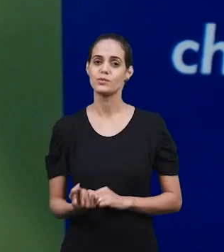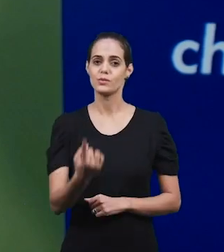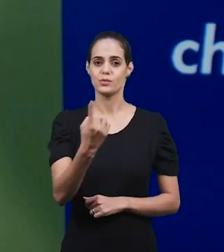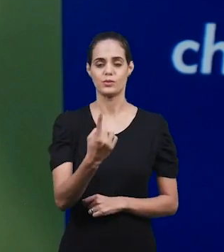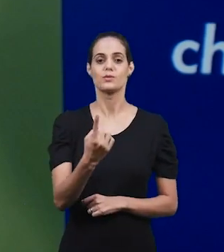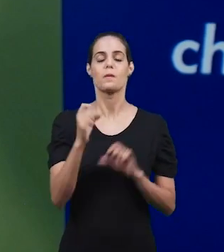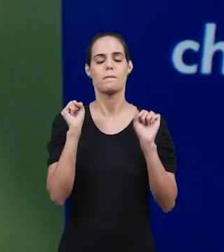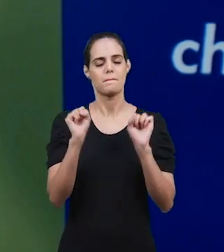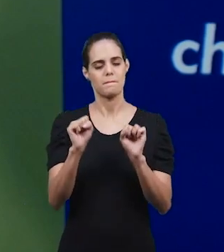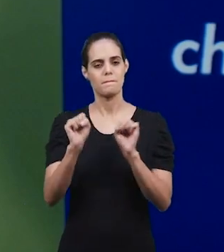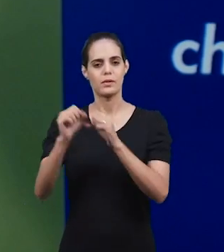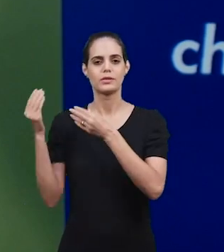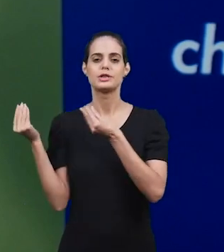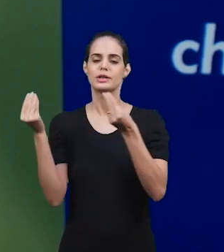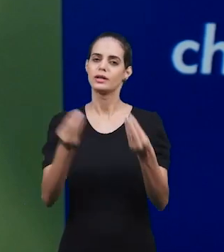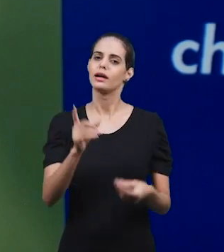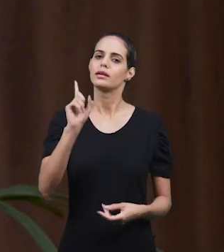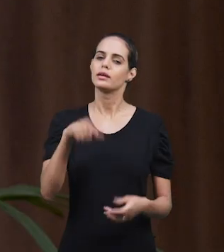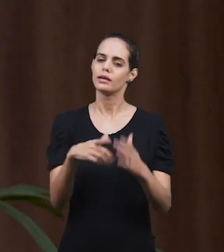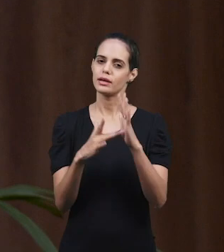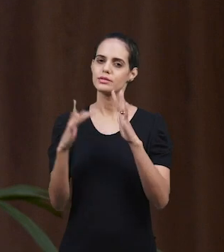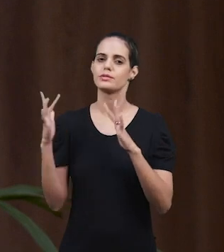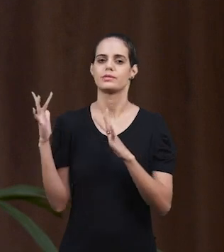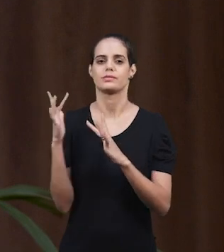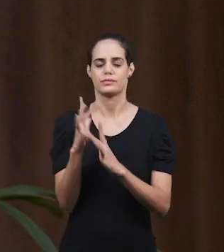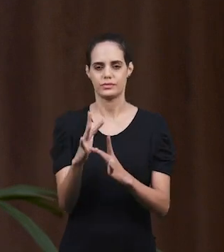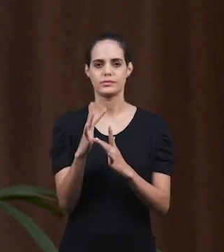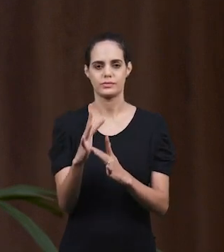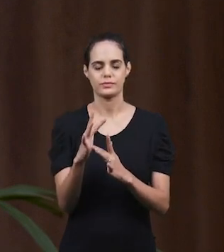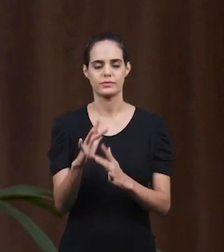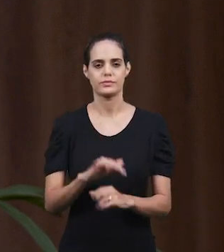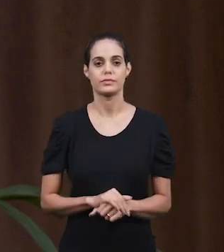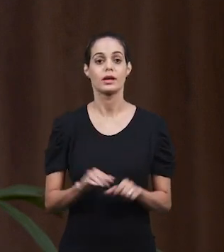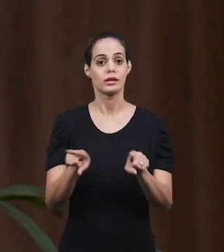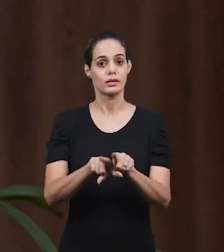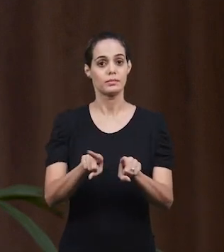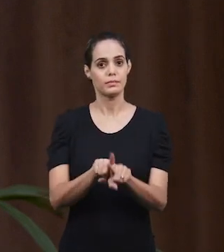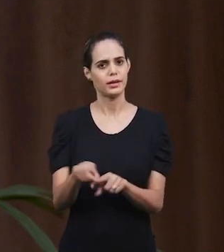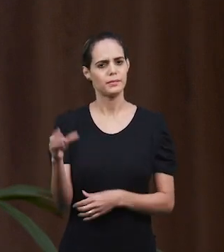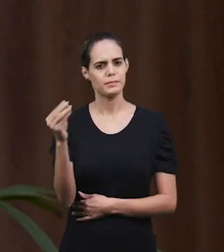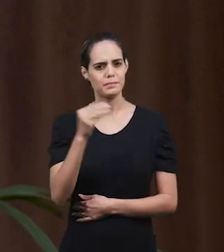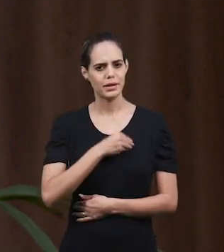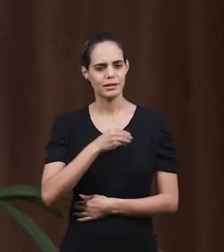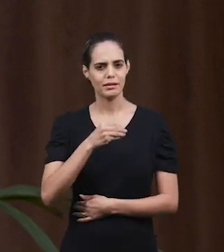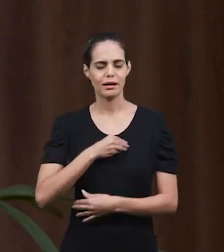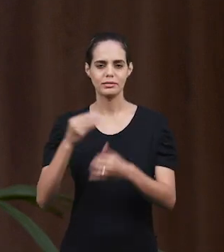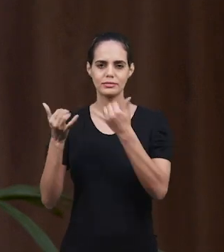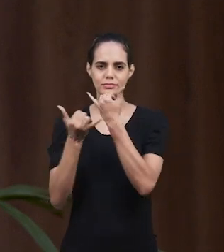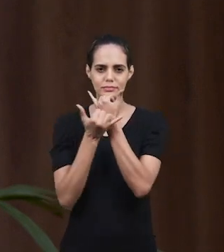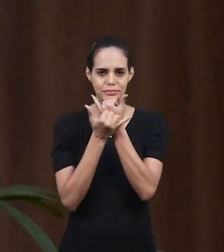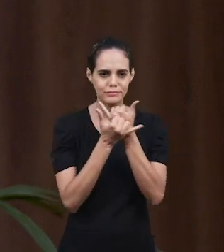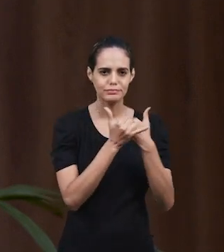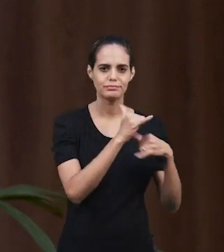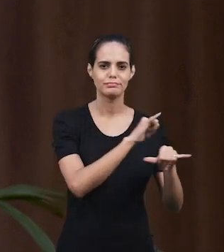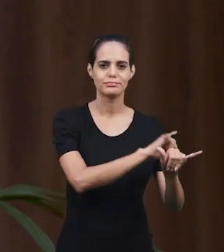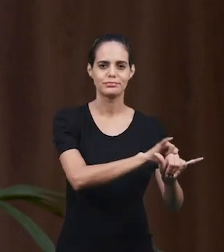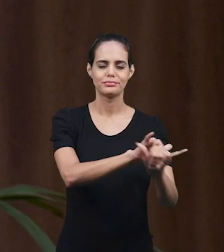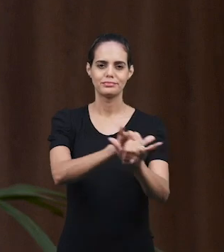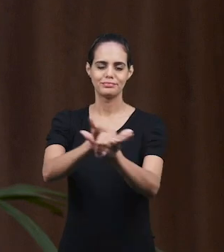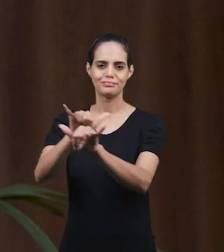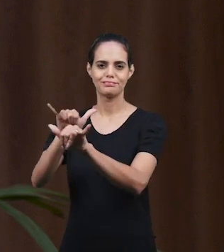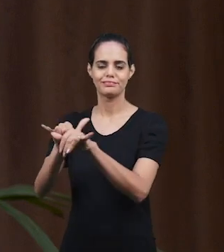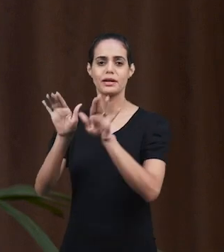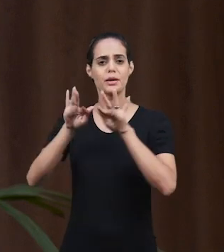seulement le propriétaire de la paix peut donner, qui est le Seigneur Jésus. Encore, les péchés